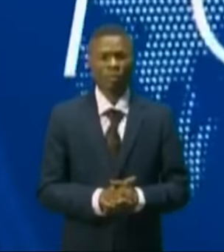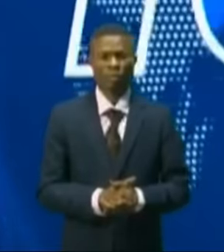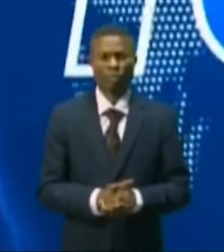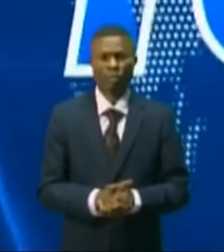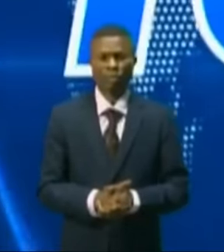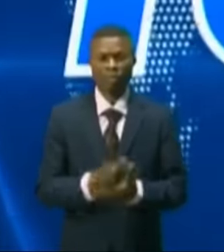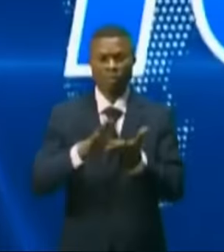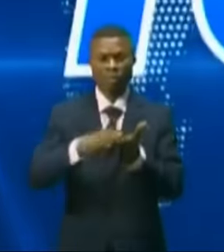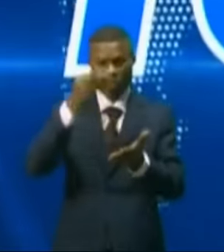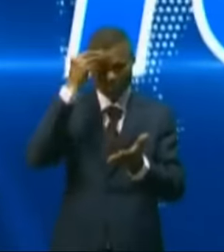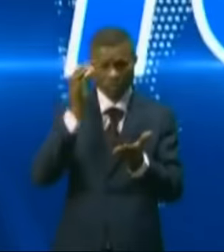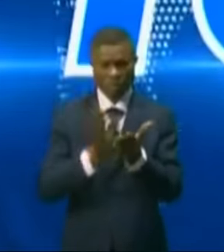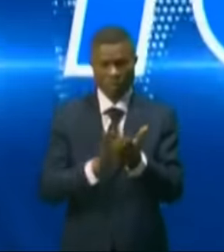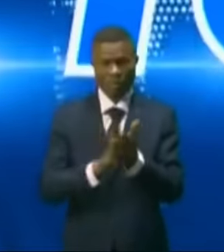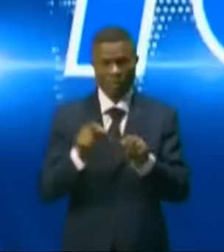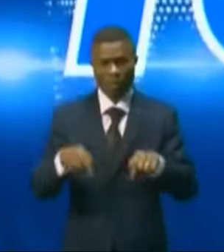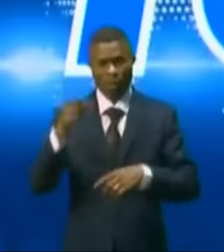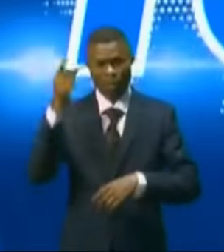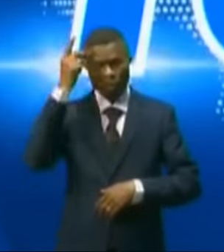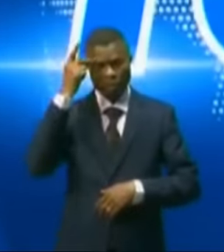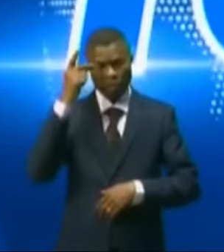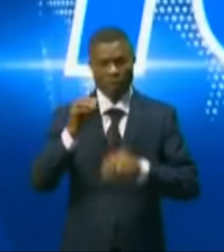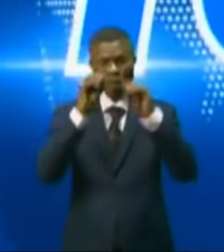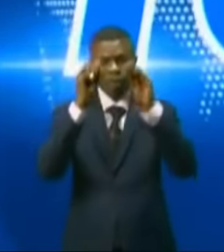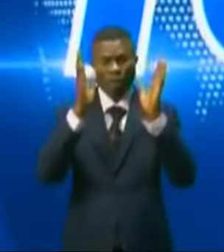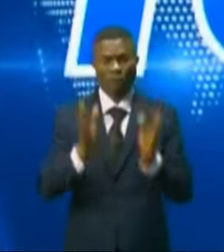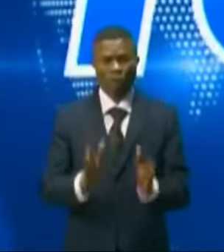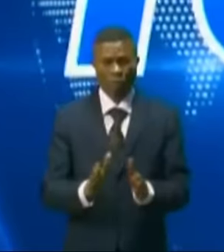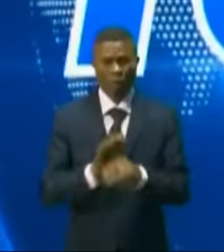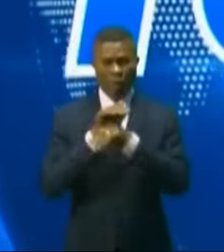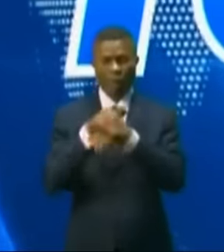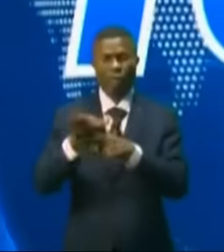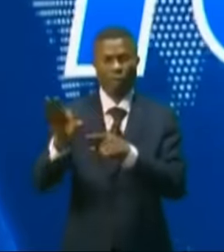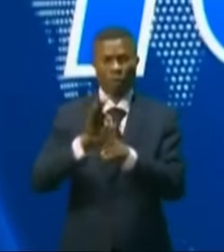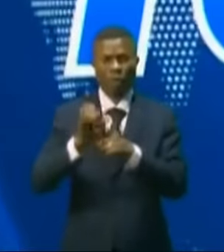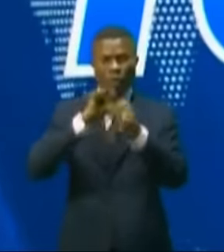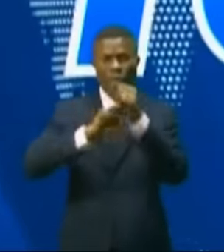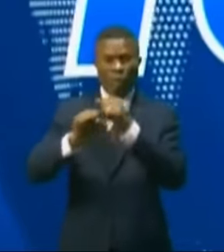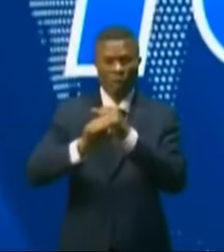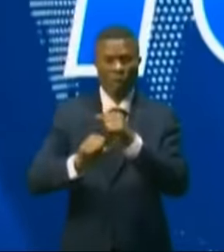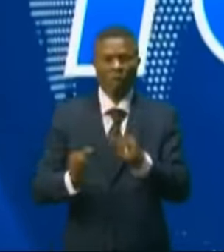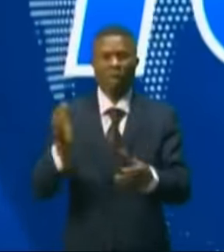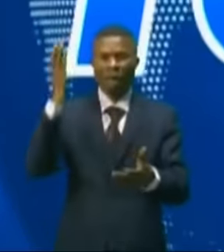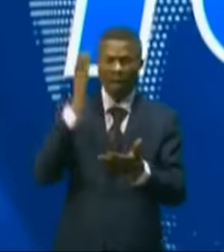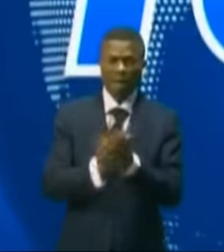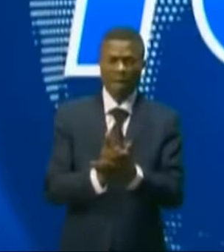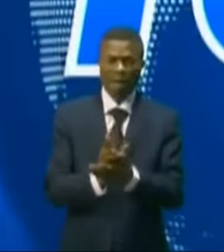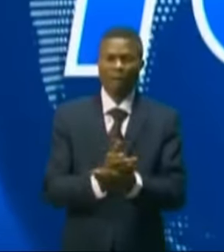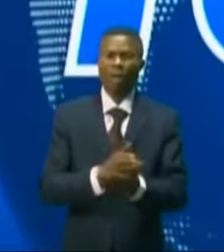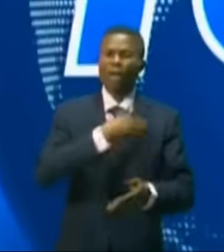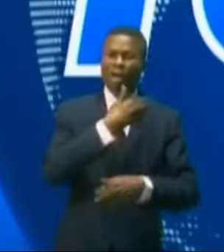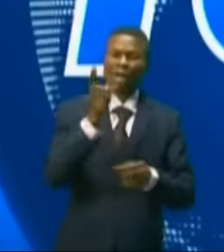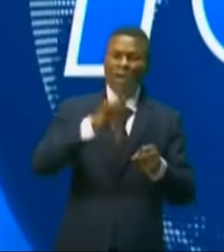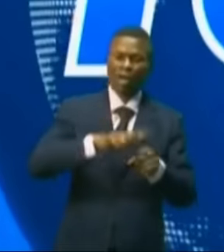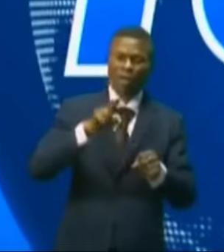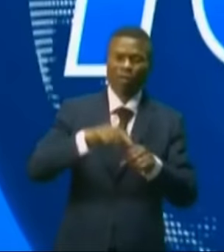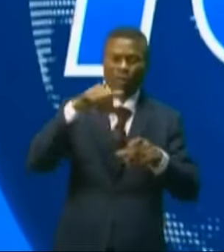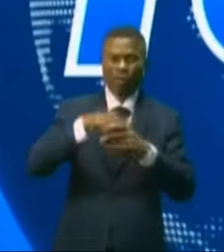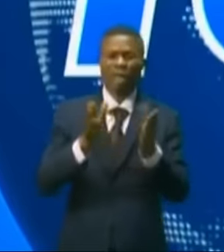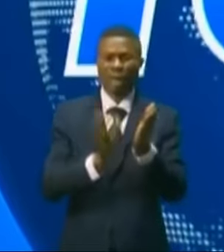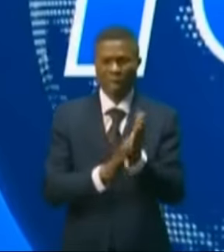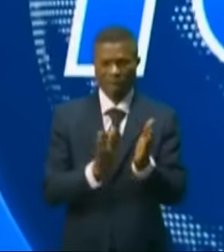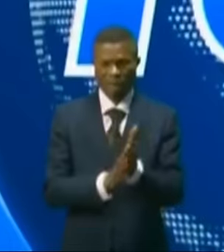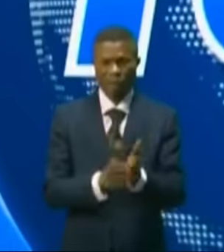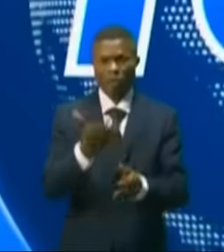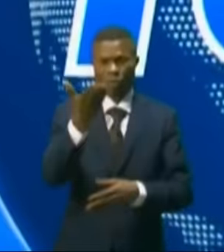Des élèves de quelques écoles de Kinshasa et leurs enseignants ont été sensibilisés sur les harcèlements dans les milieux scolaires. Nadine Yangou pour